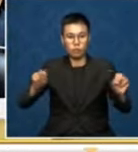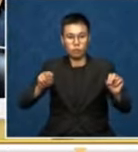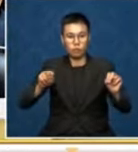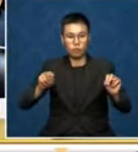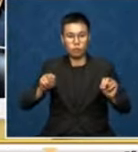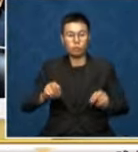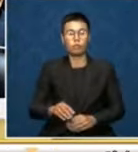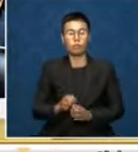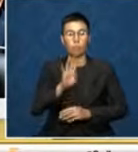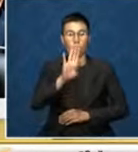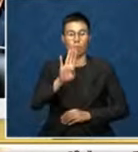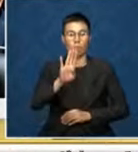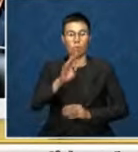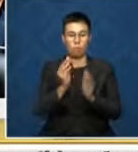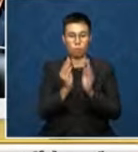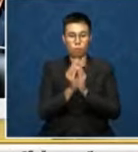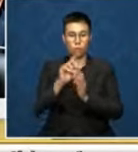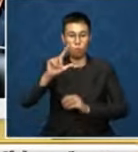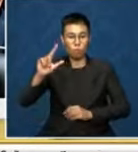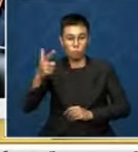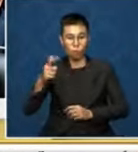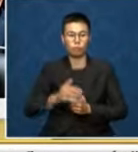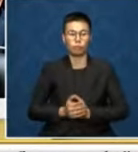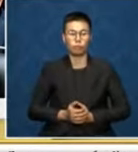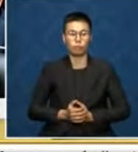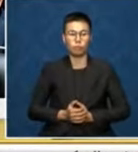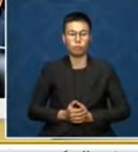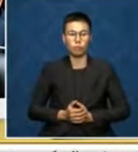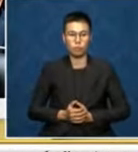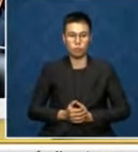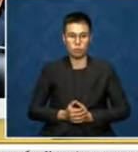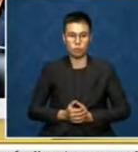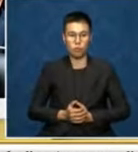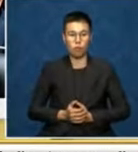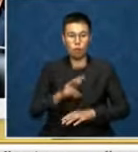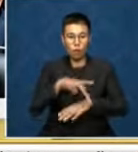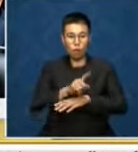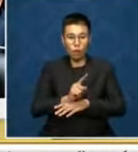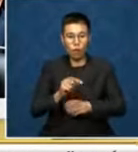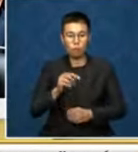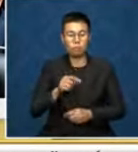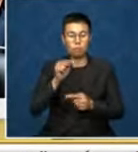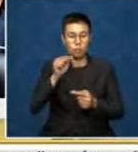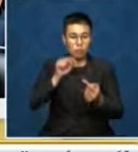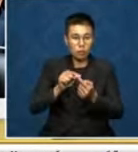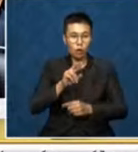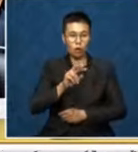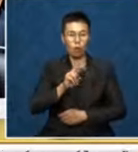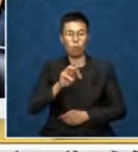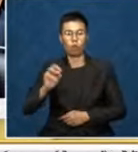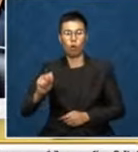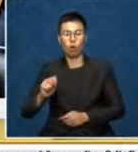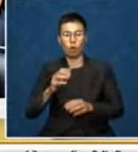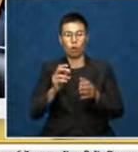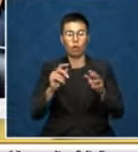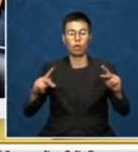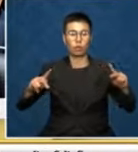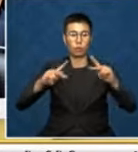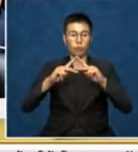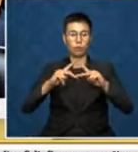8บางบัวทองไซน้อยนะครับวันนี้ขออนุญาตนำเรื่องหารือท่านประธานผ่านไปยังรัฐมนตรีว่าการกระทรวงคมนาคมนะครับถึงแ